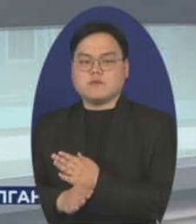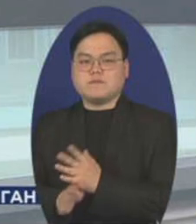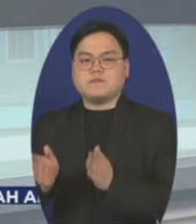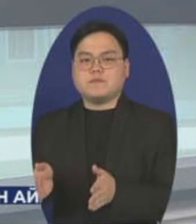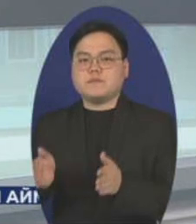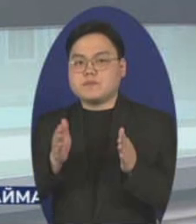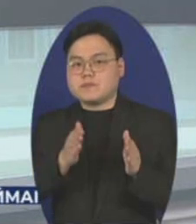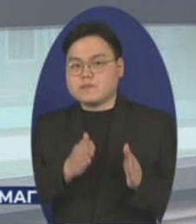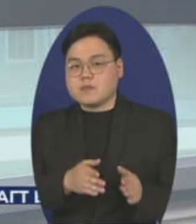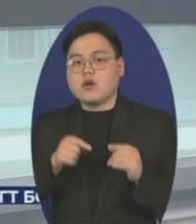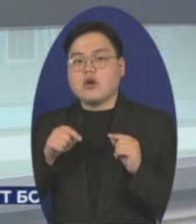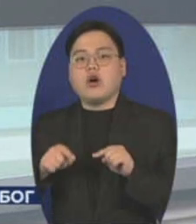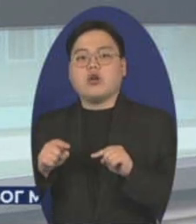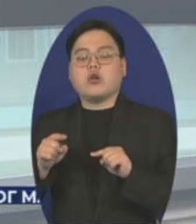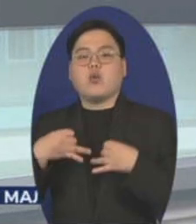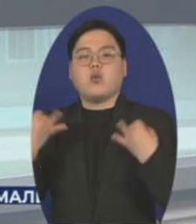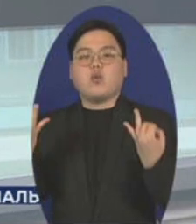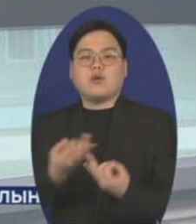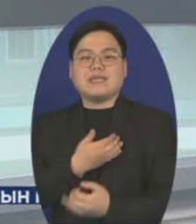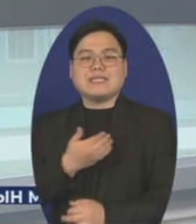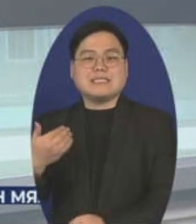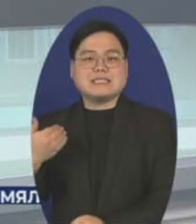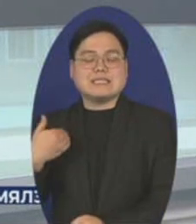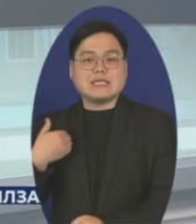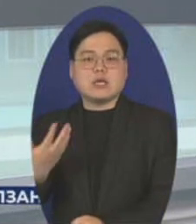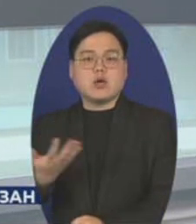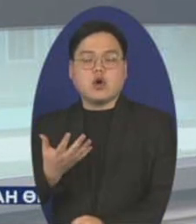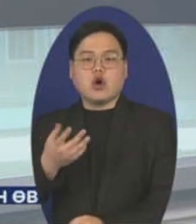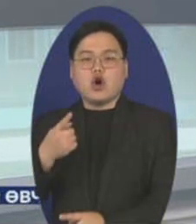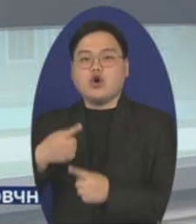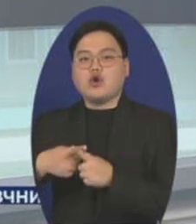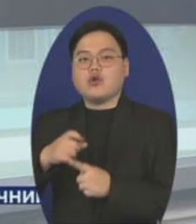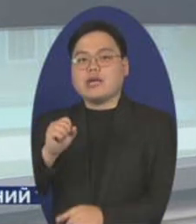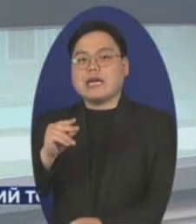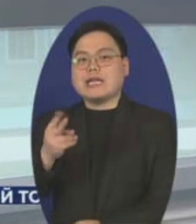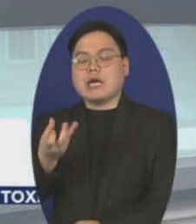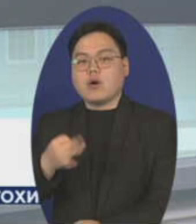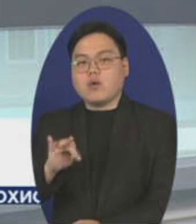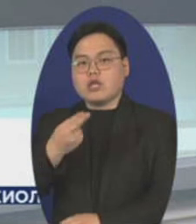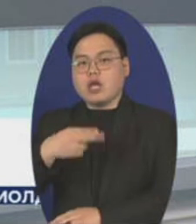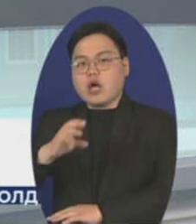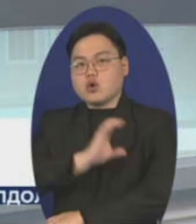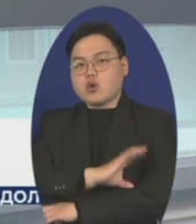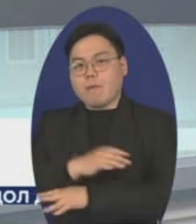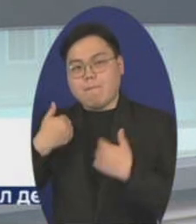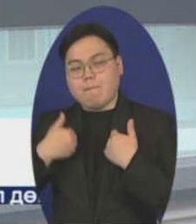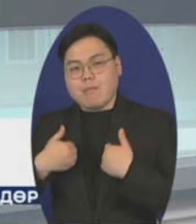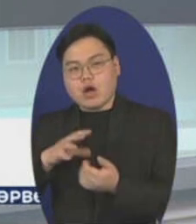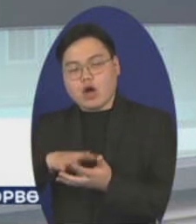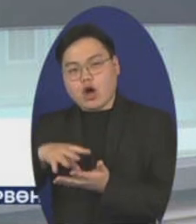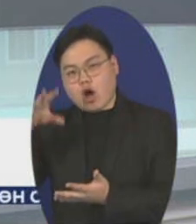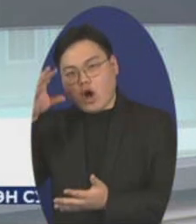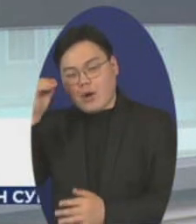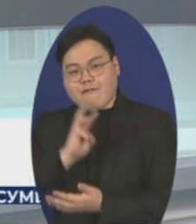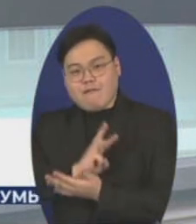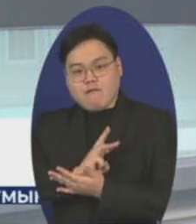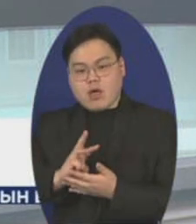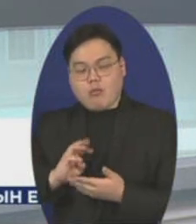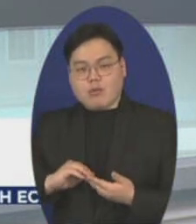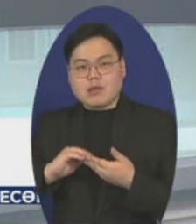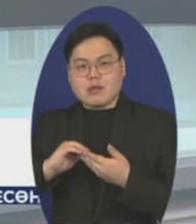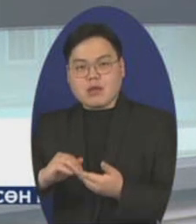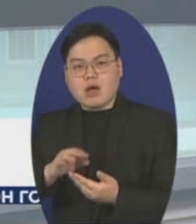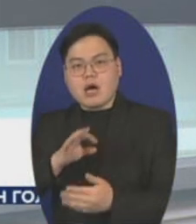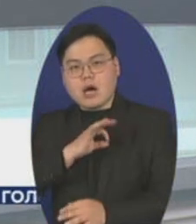Өнөөдөр мөн улсын хурлын дараа зандаа шатар хөдөө аж ахуйн их сургуулийн багш болон оюутнуудад ди парламент цахим системийн талаар танилцуулж хэрэглээ аж ахуйн